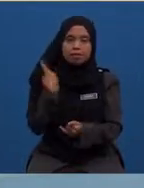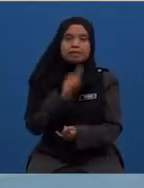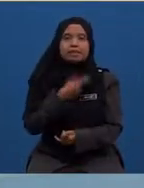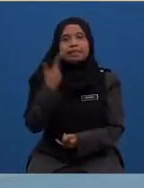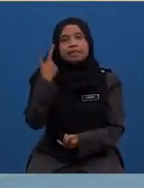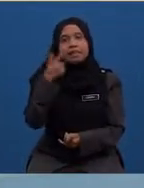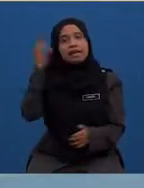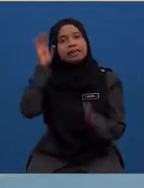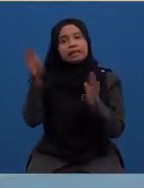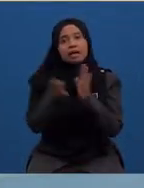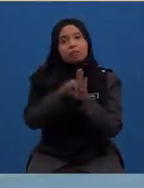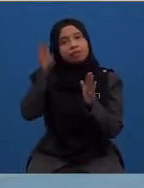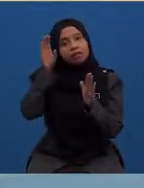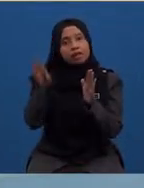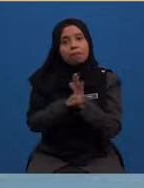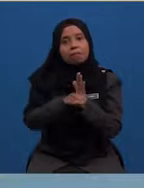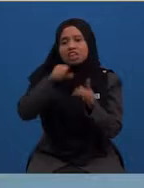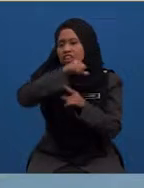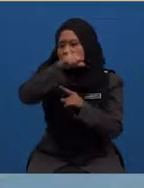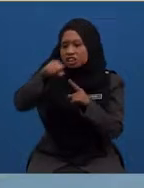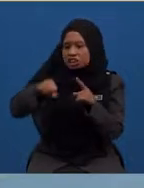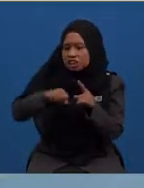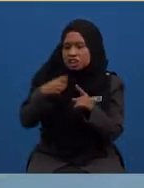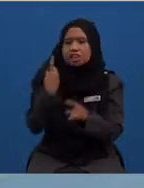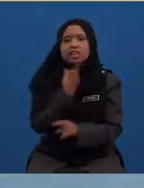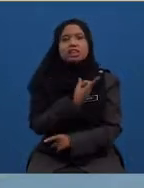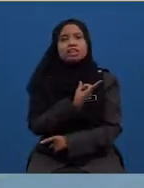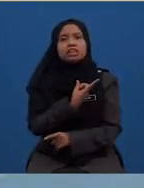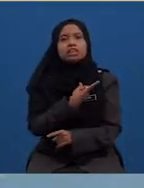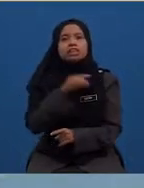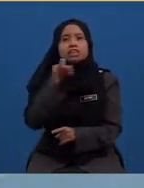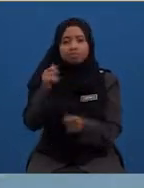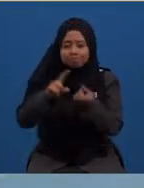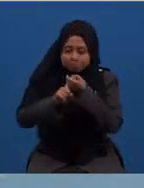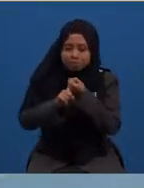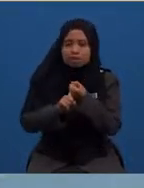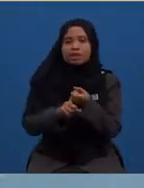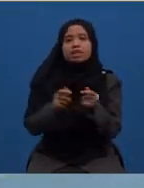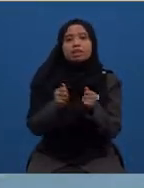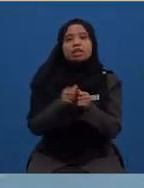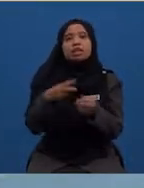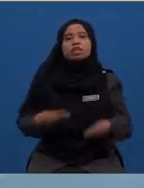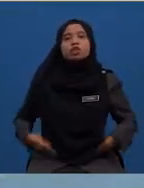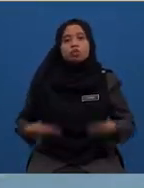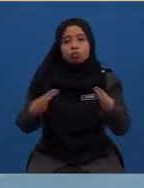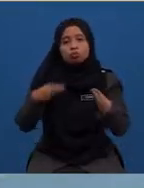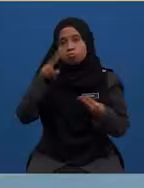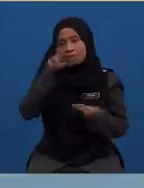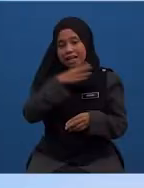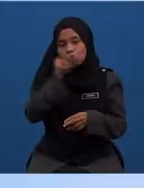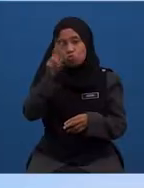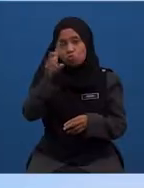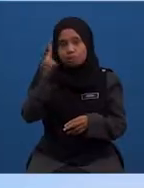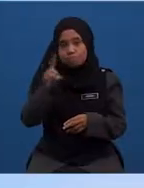lihat gambar-gambar di sekeliling murid-murid yang berkait rapat dengan bentuk dua dimensi